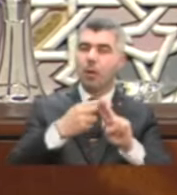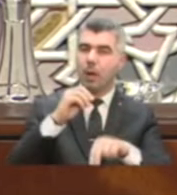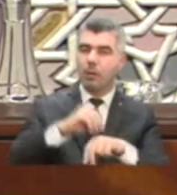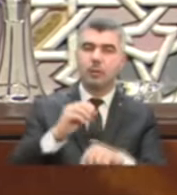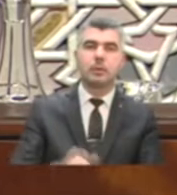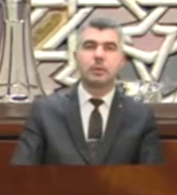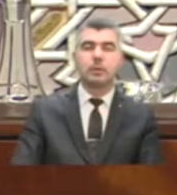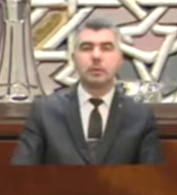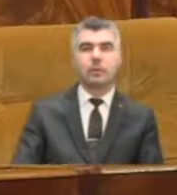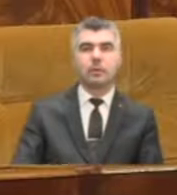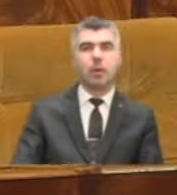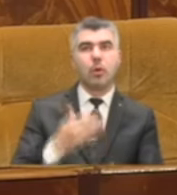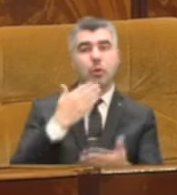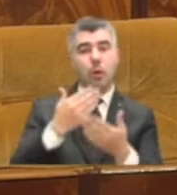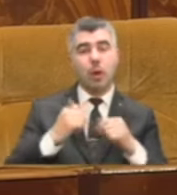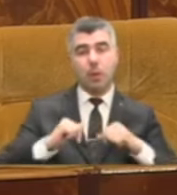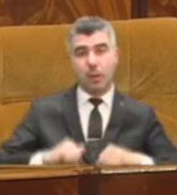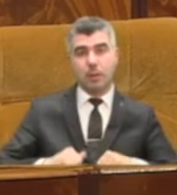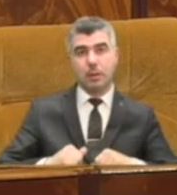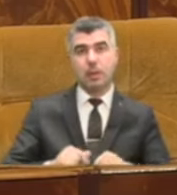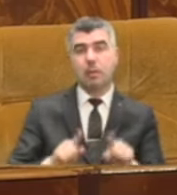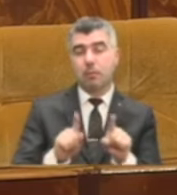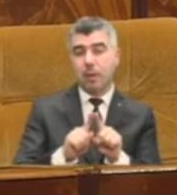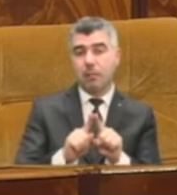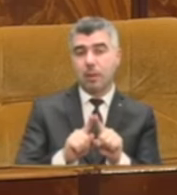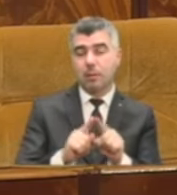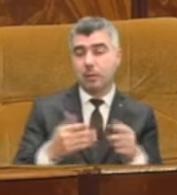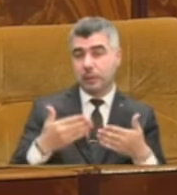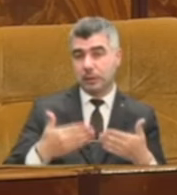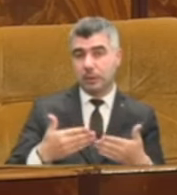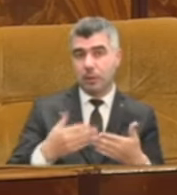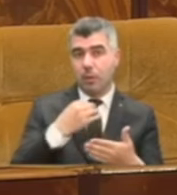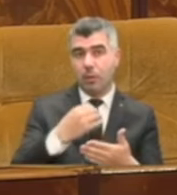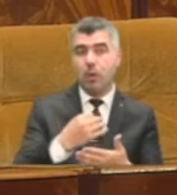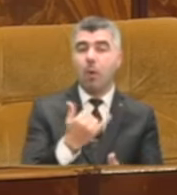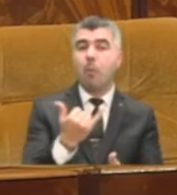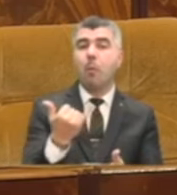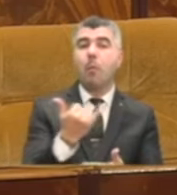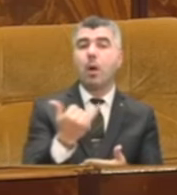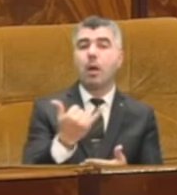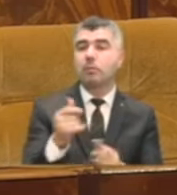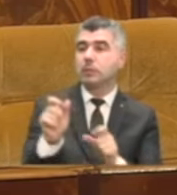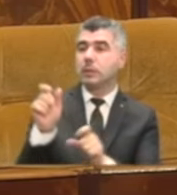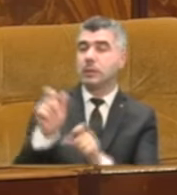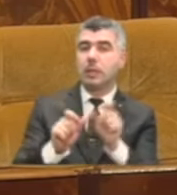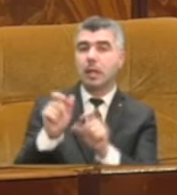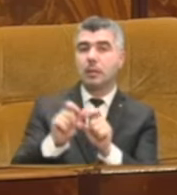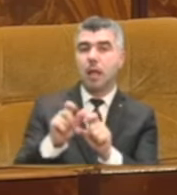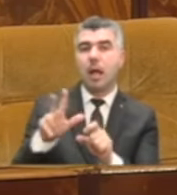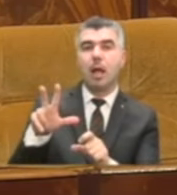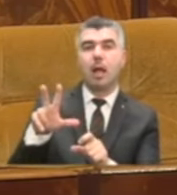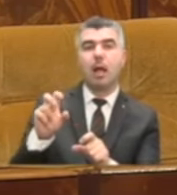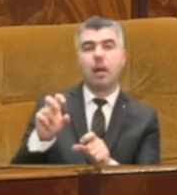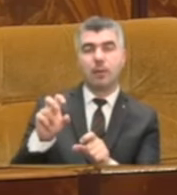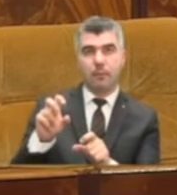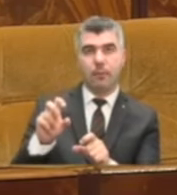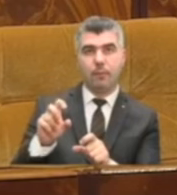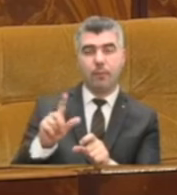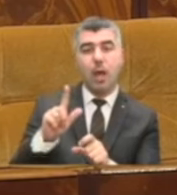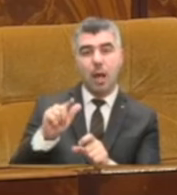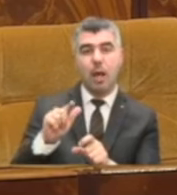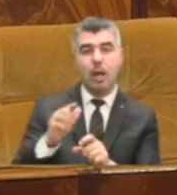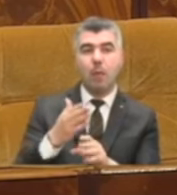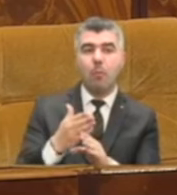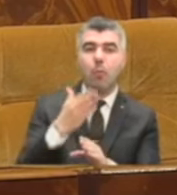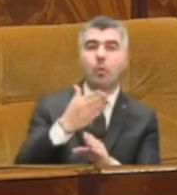شكرا السيدة الوزيرة. احنا في الواقع اللي تهم المواطنين هو يعرفوا واش كاين شي امال